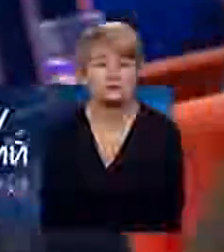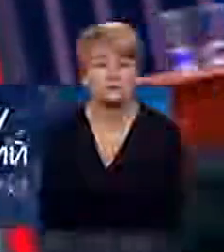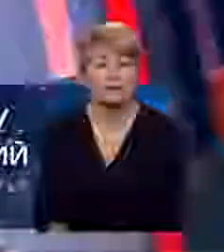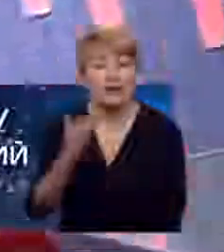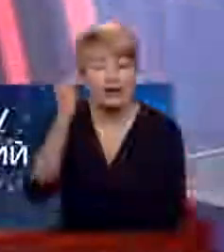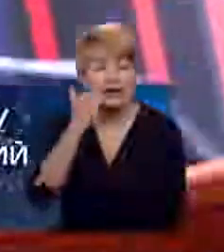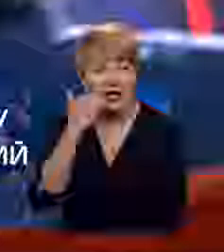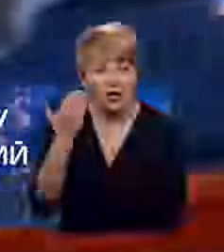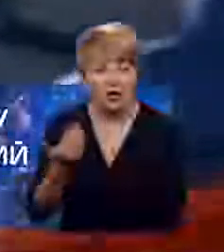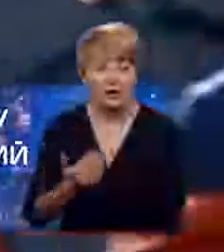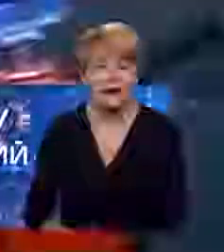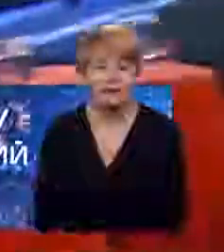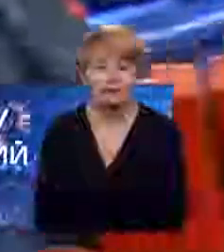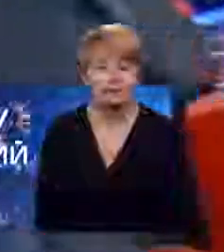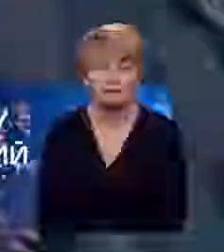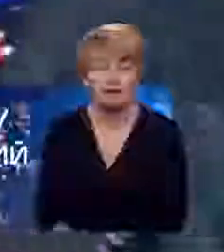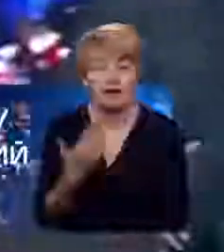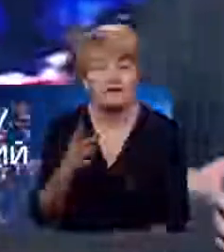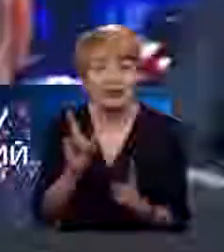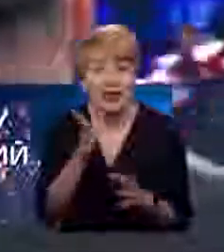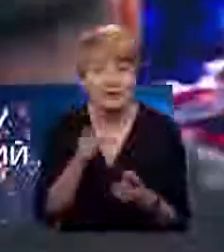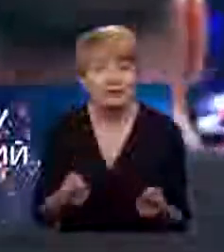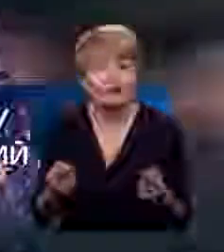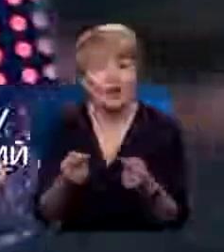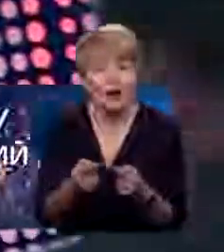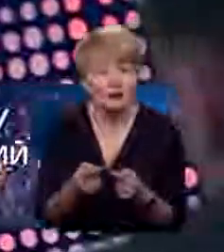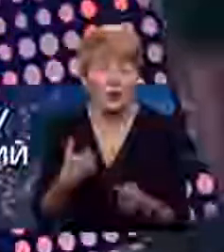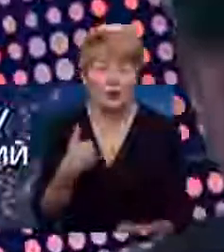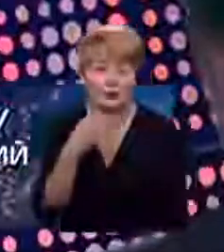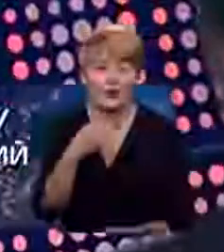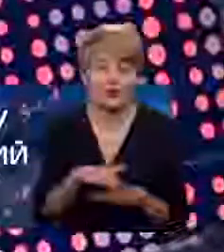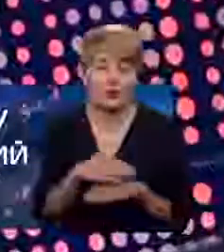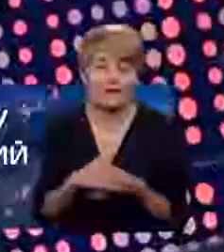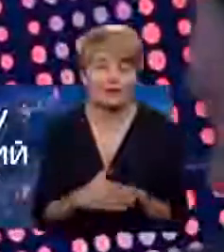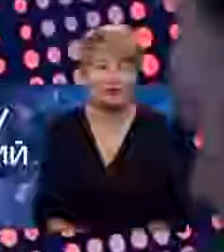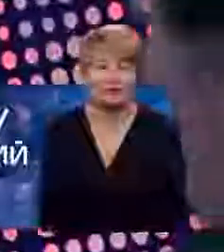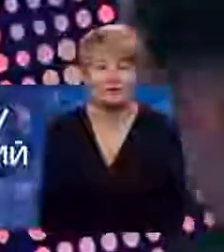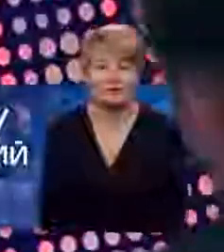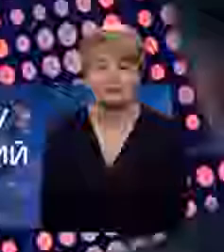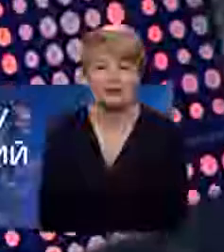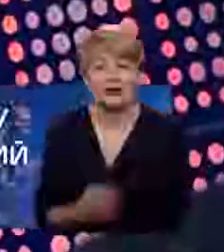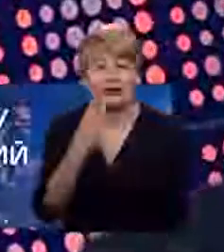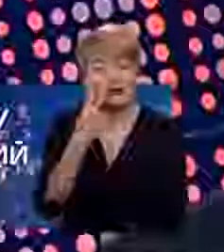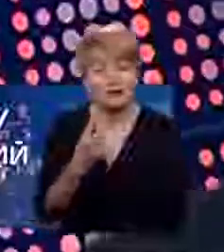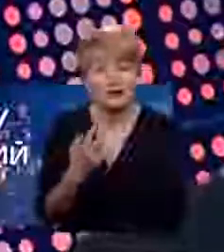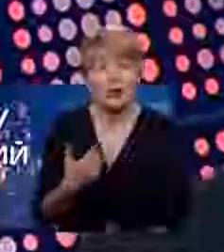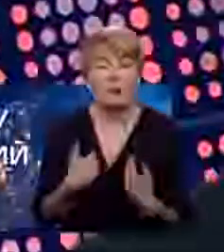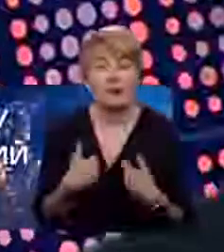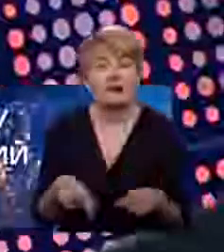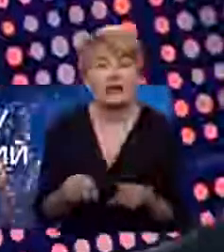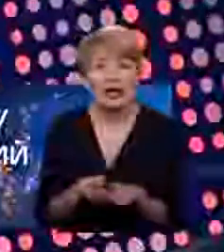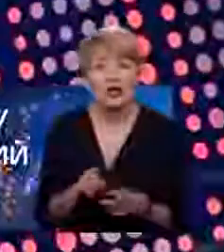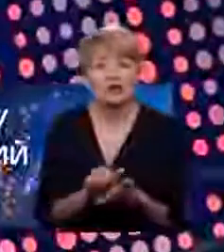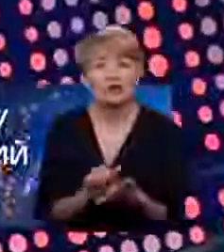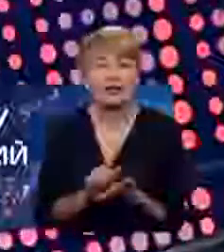Дякую вам, пане Андрію. Ви навіть вчасно, що хочу сказати. Добрий вечір. Значить, дивіться, у мене таке